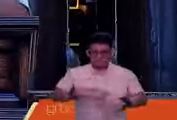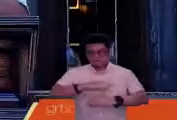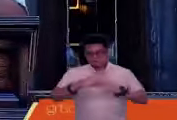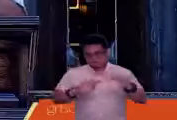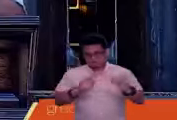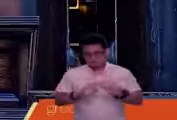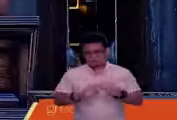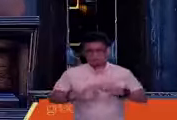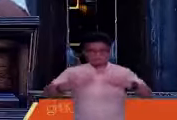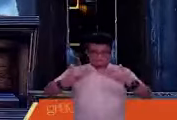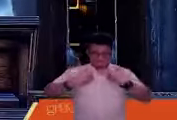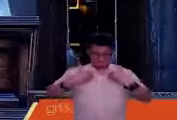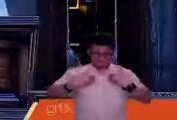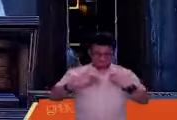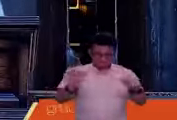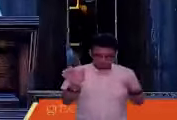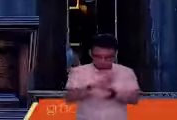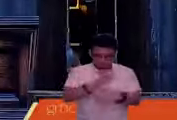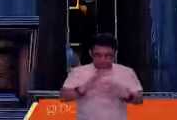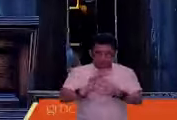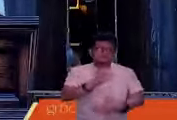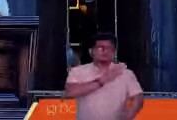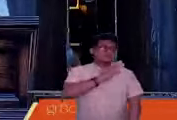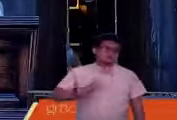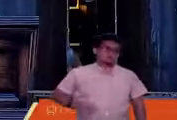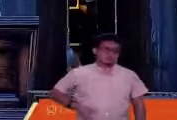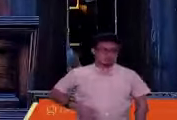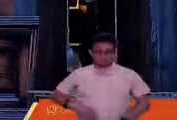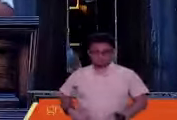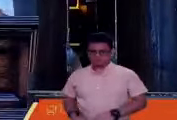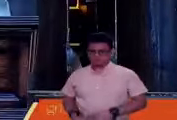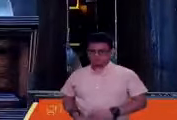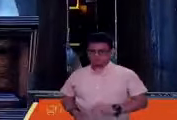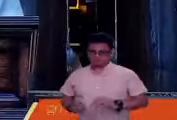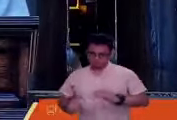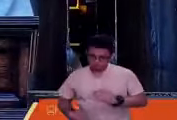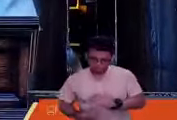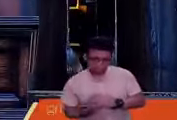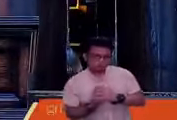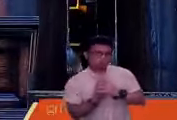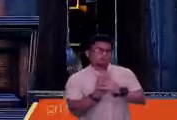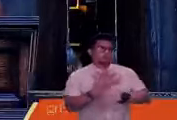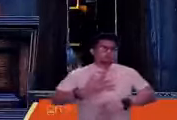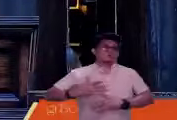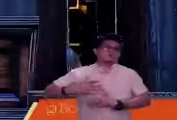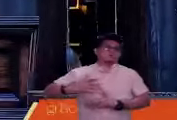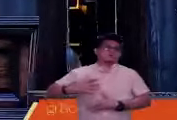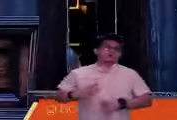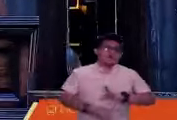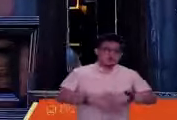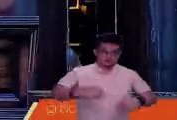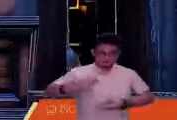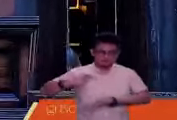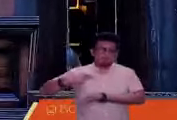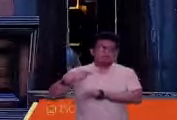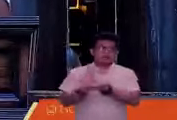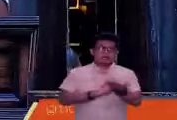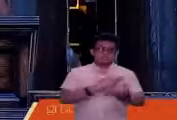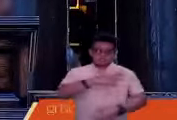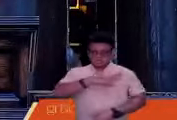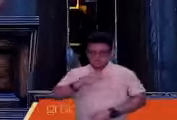permeated by Jesus Christ. And then, He will flow out of us. And this flow is